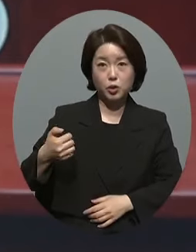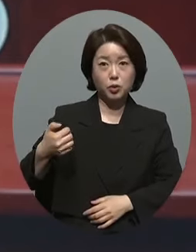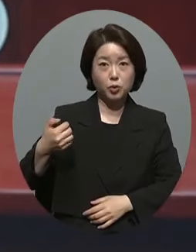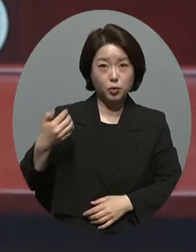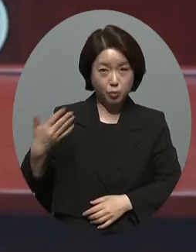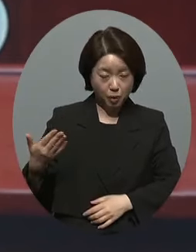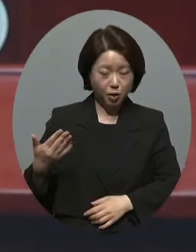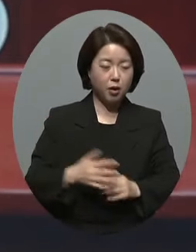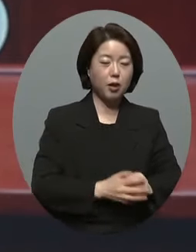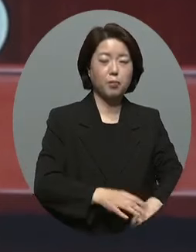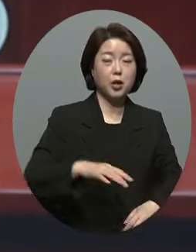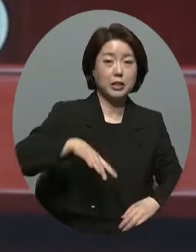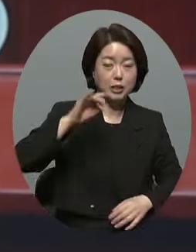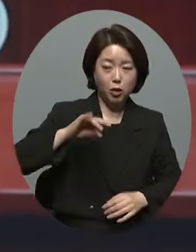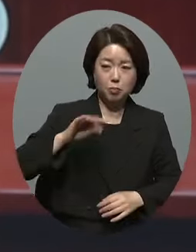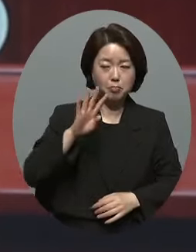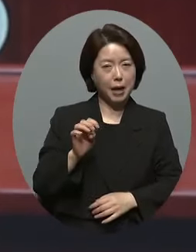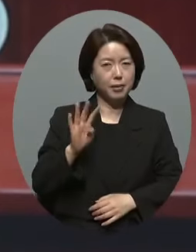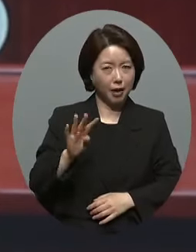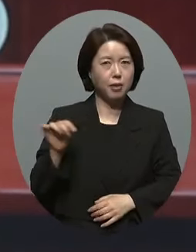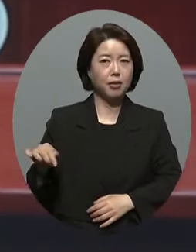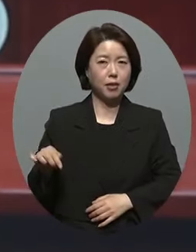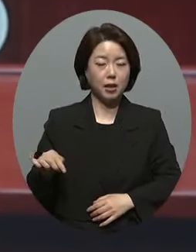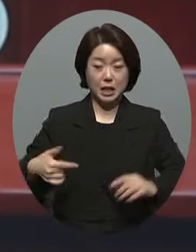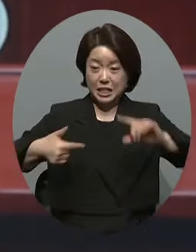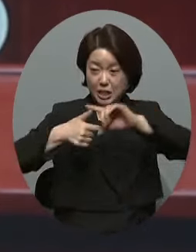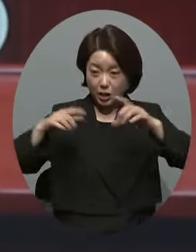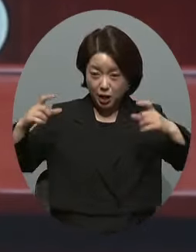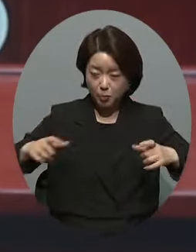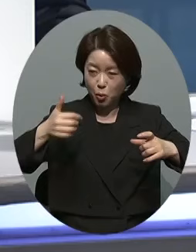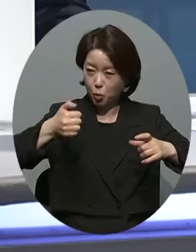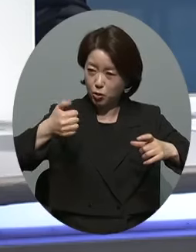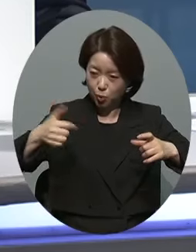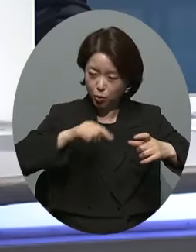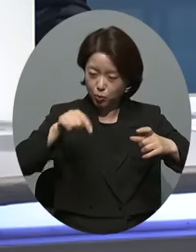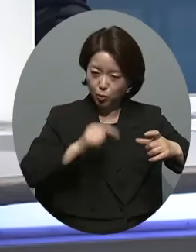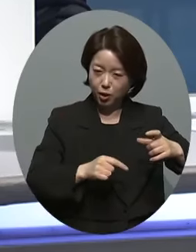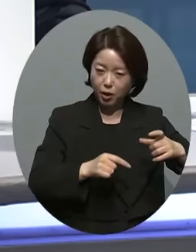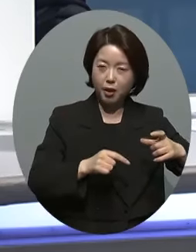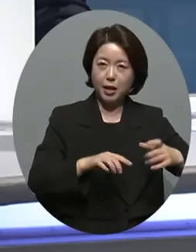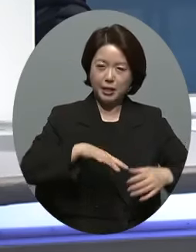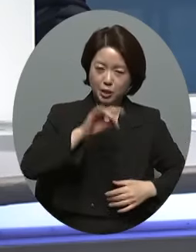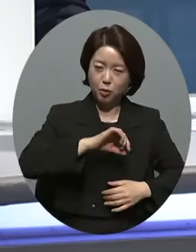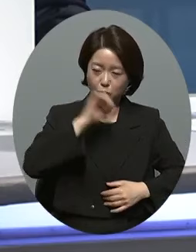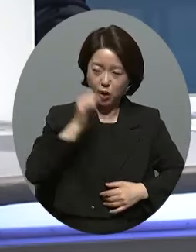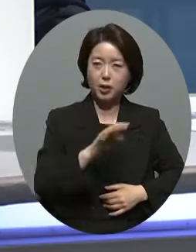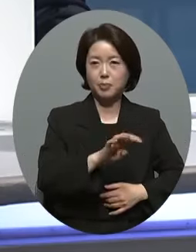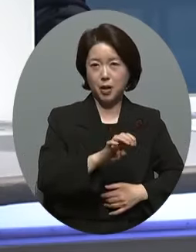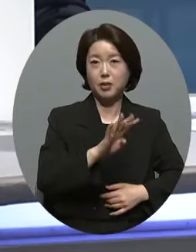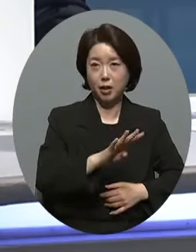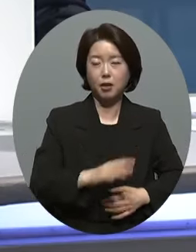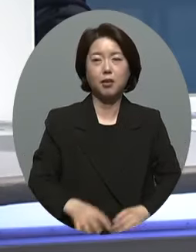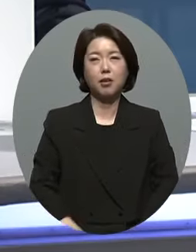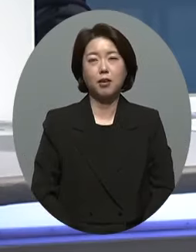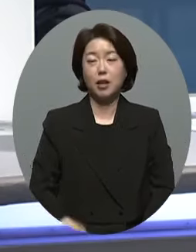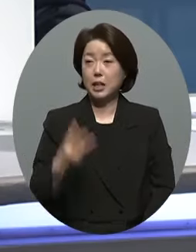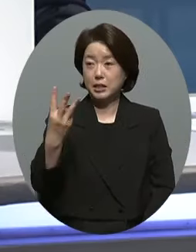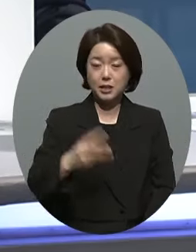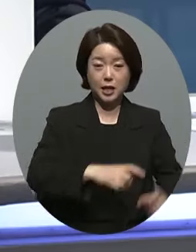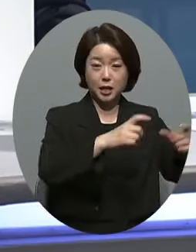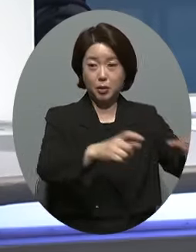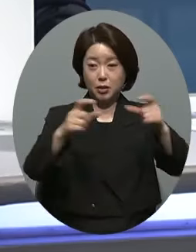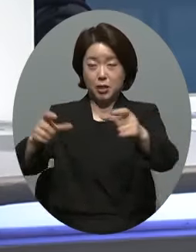당선인 44명 글쎄요이 표시면 어떻게 어떻게 갈까요 그래서 좀 예민합니다 왜냐면이 세 분이 각각 좀 지역 기반도 다르고